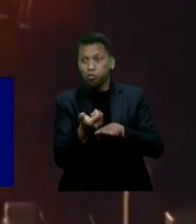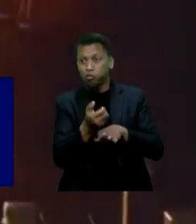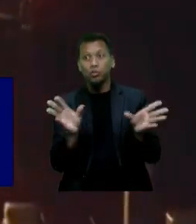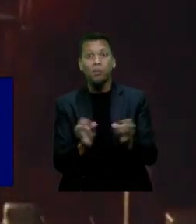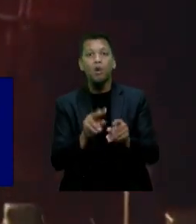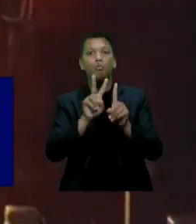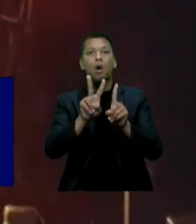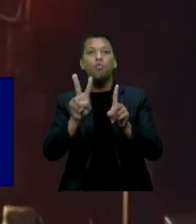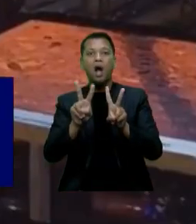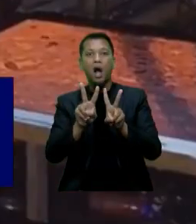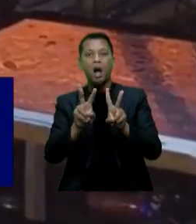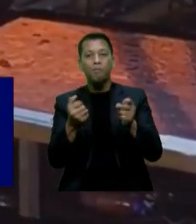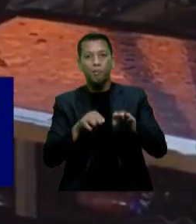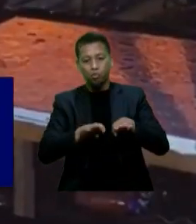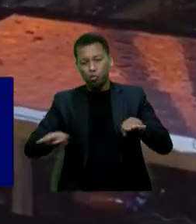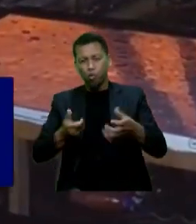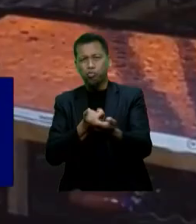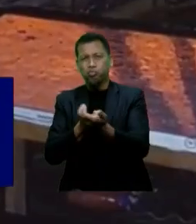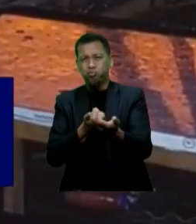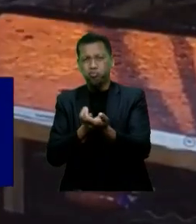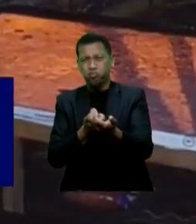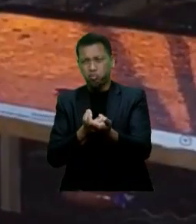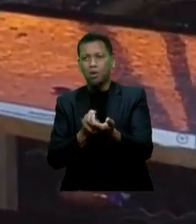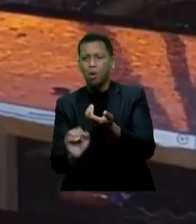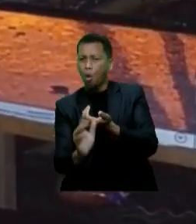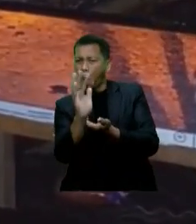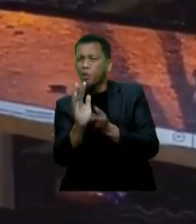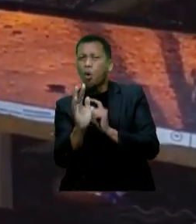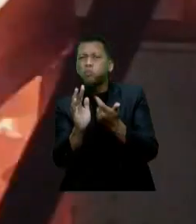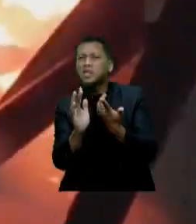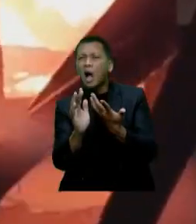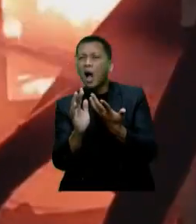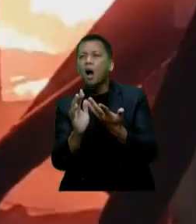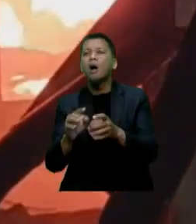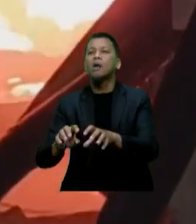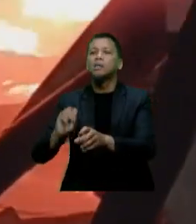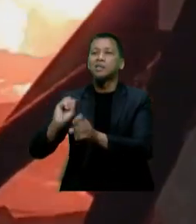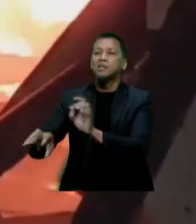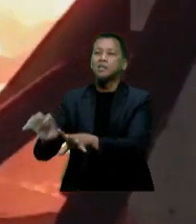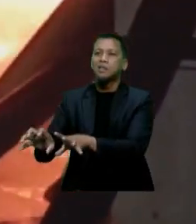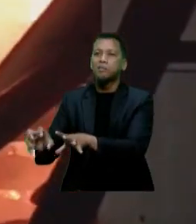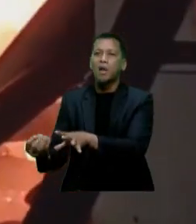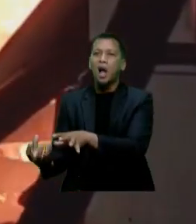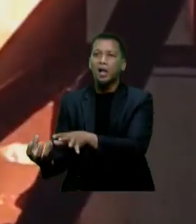ke lokasi. Diduga kebakaran terjadi akibat bakaran sampah. Dari Jakarta, tim liputan iNews melaporkan.